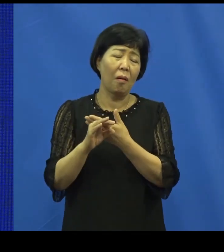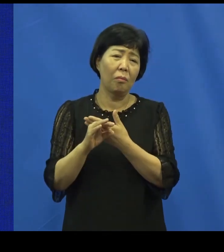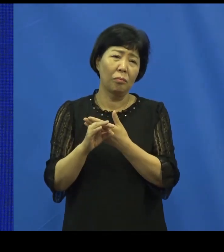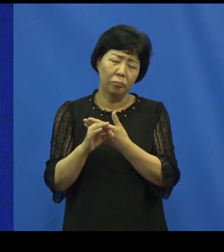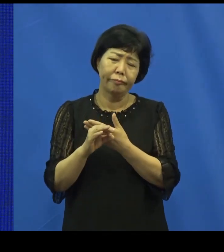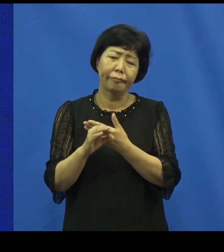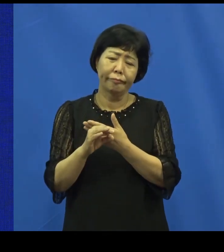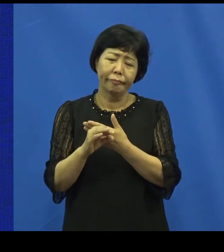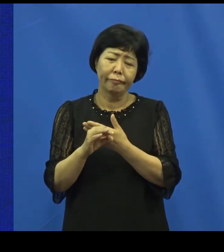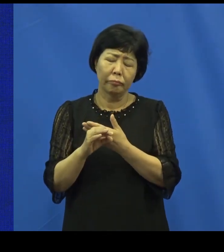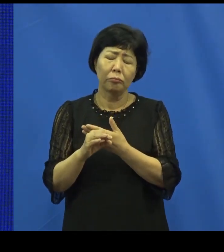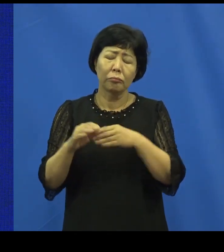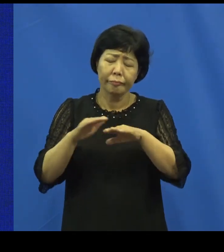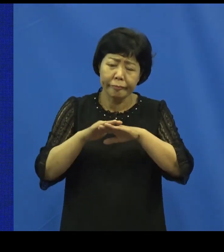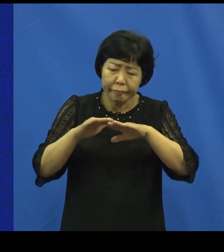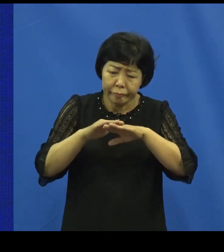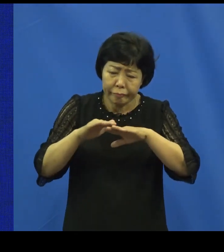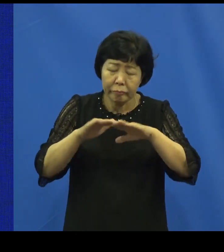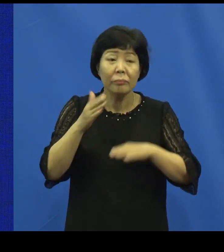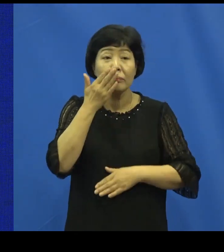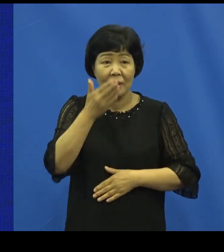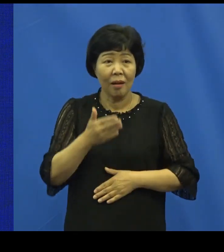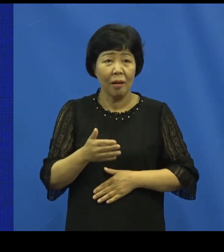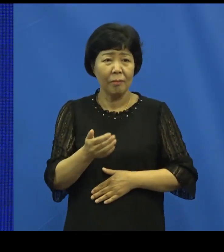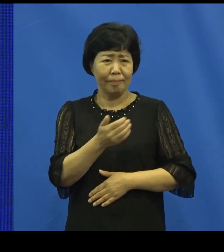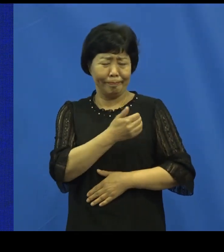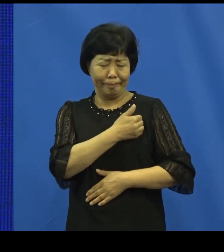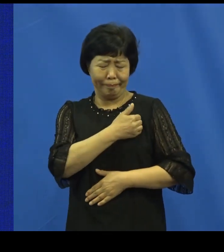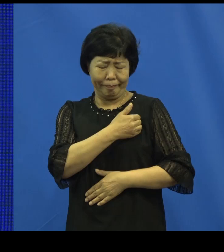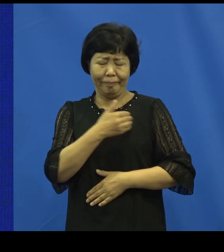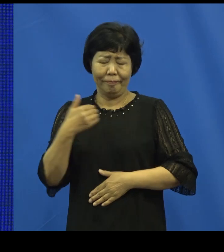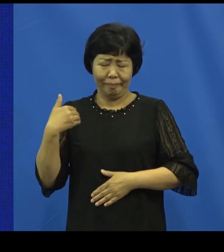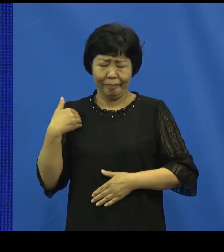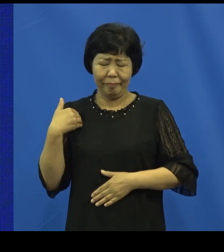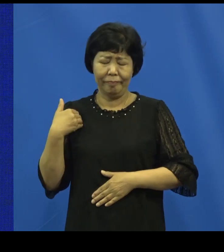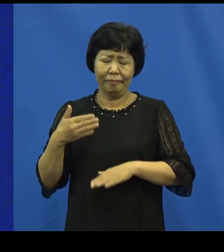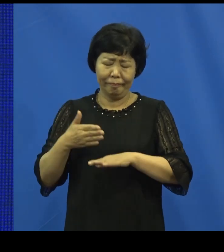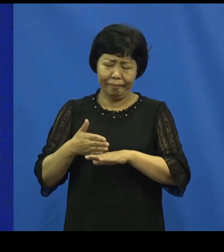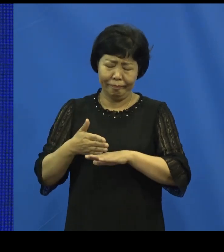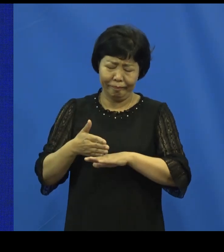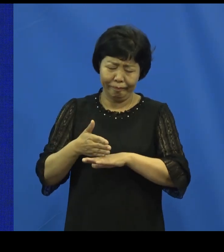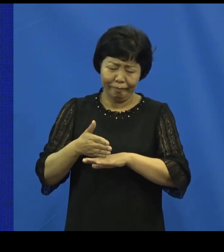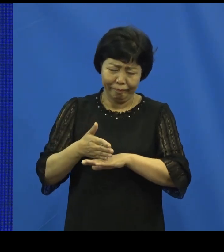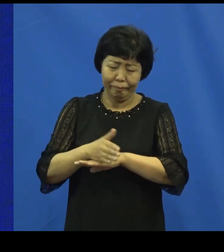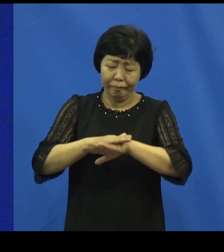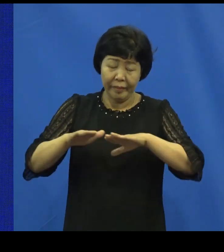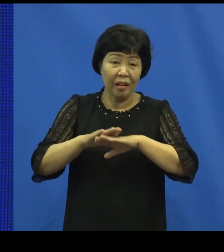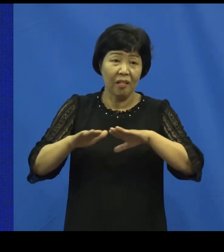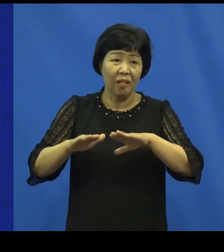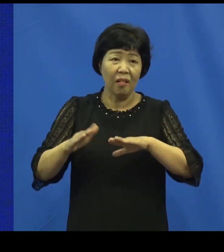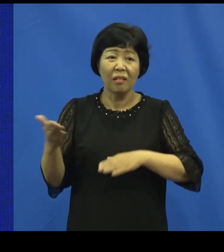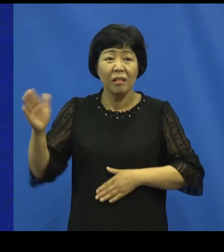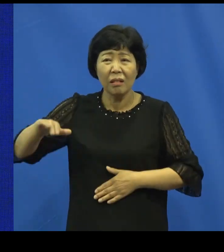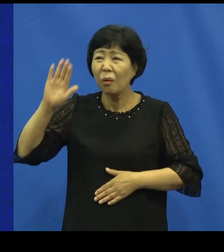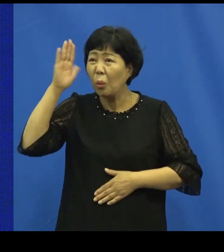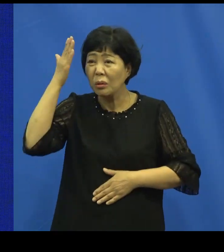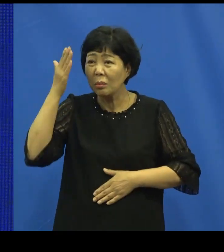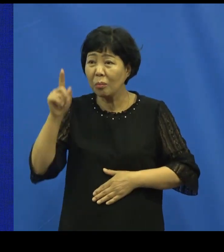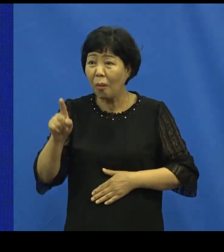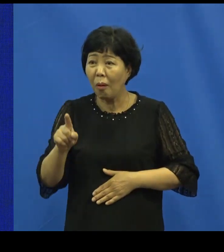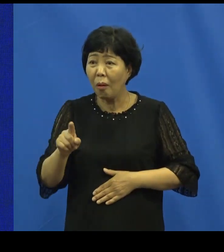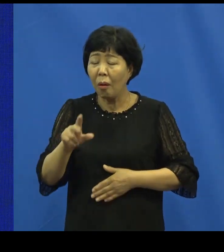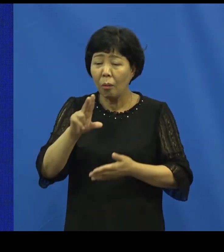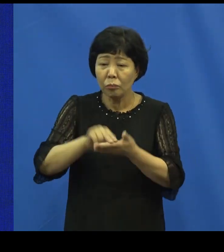뭐 해결하면 돼요. 여유를 가지고. 근데 요즘은 문제를